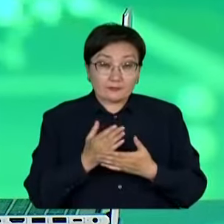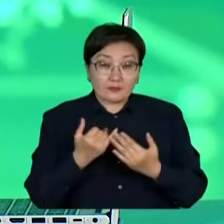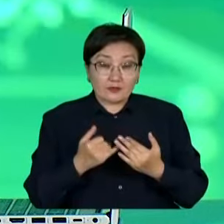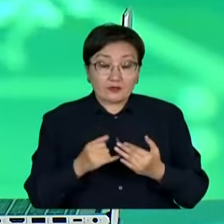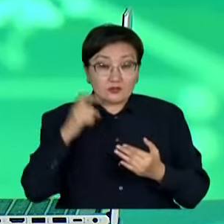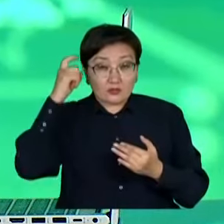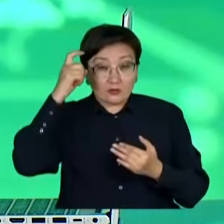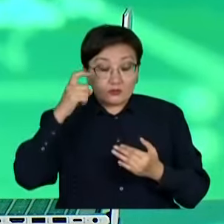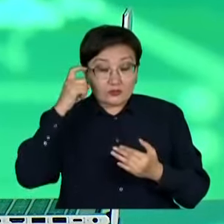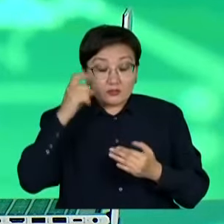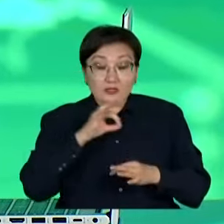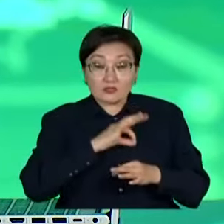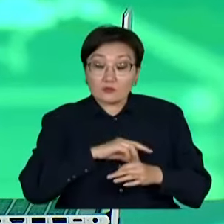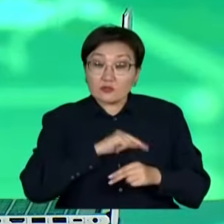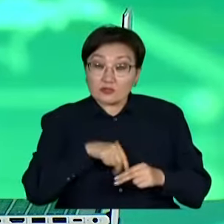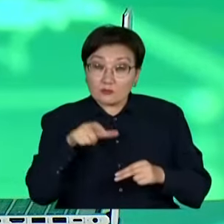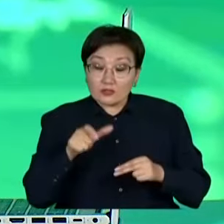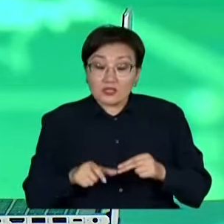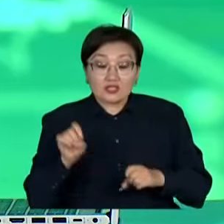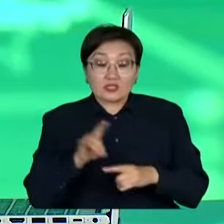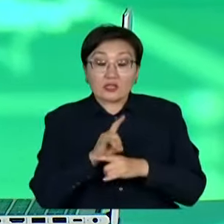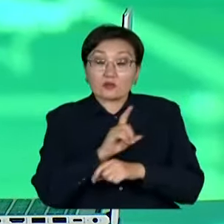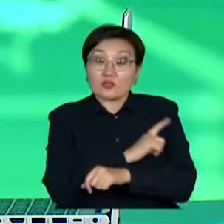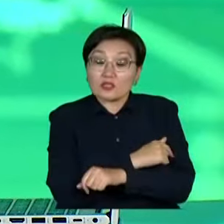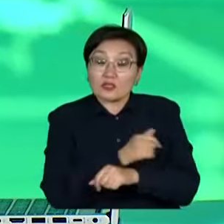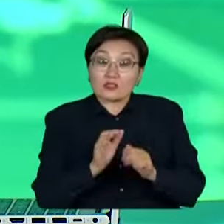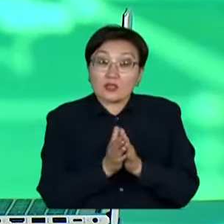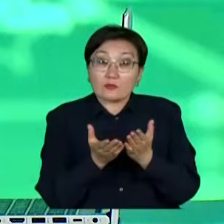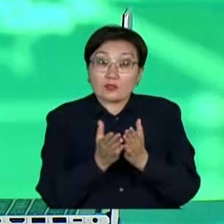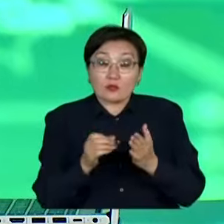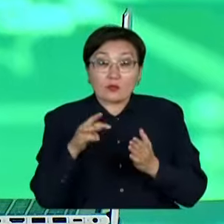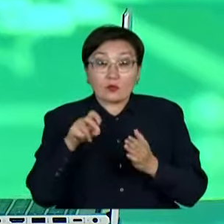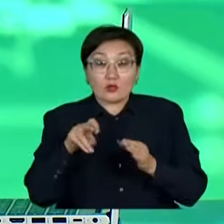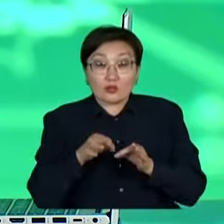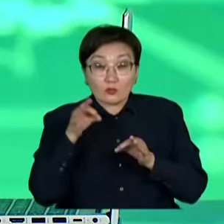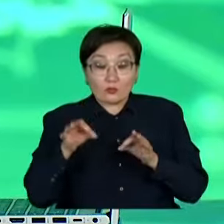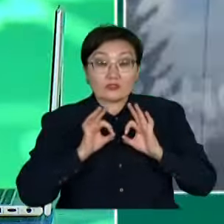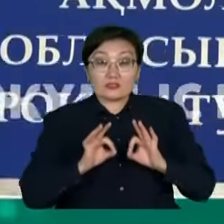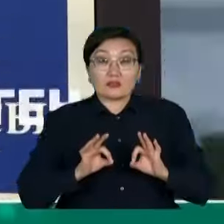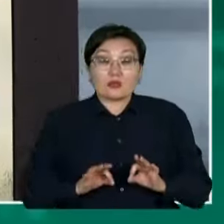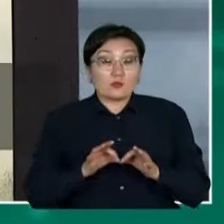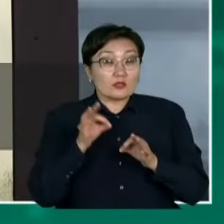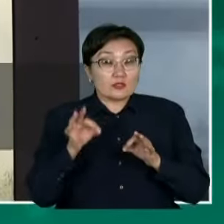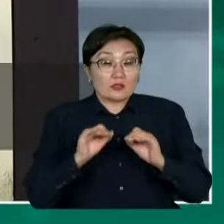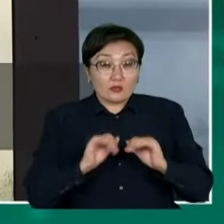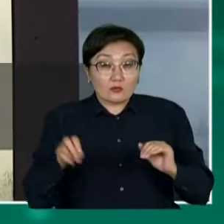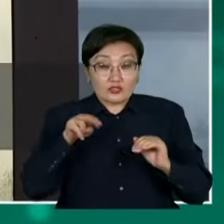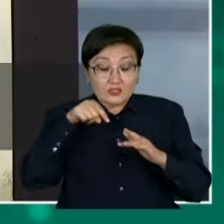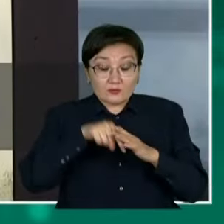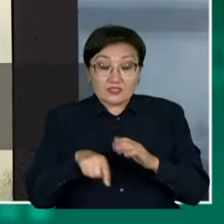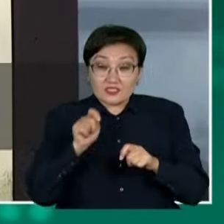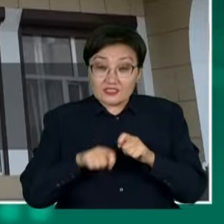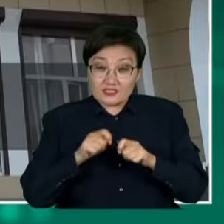Ашы судан ұрттаған қызметкерлермен жалған медициналық кітапшалар. Ақмол облысының прокуратурасы өңірдегі балабақшаларды